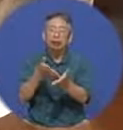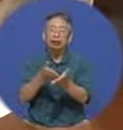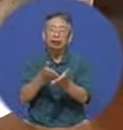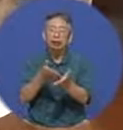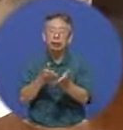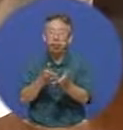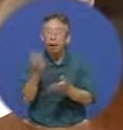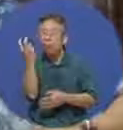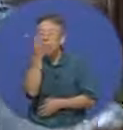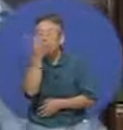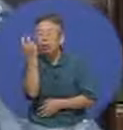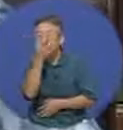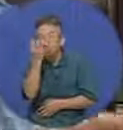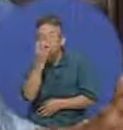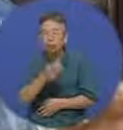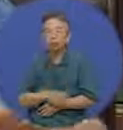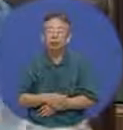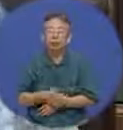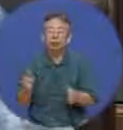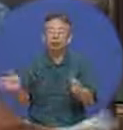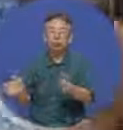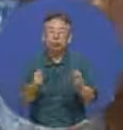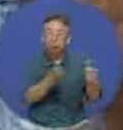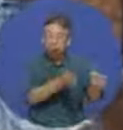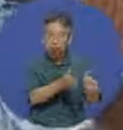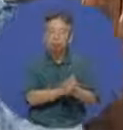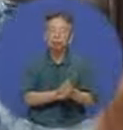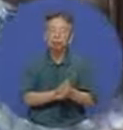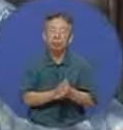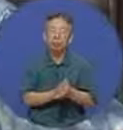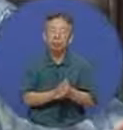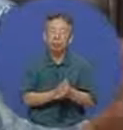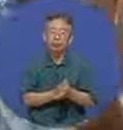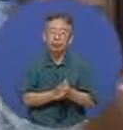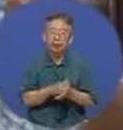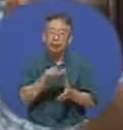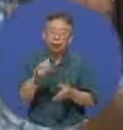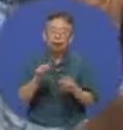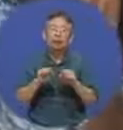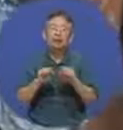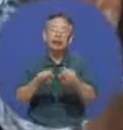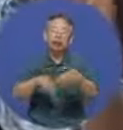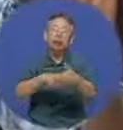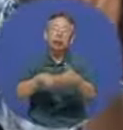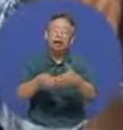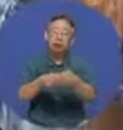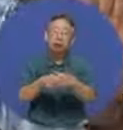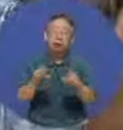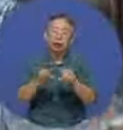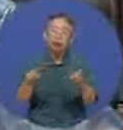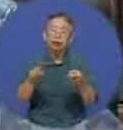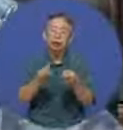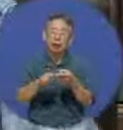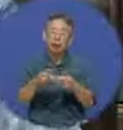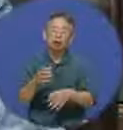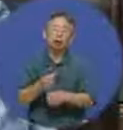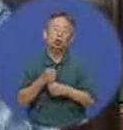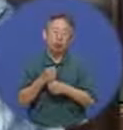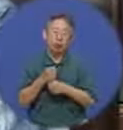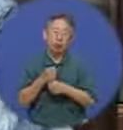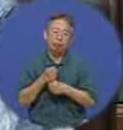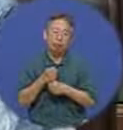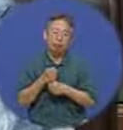たのはパトロールですよね、 はい、 でその他にねこういうことをやっとるぞとか、一般的にこういうことを気をつけましょうね